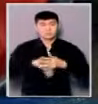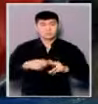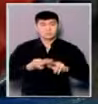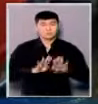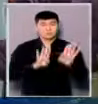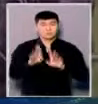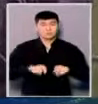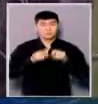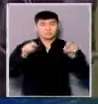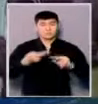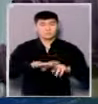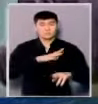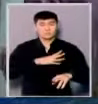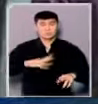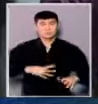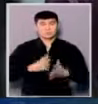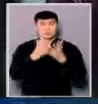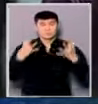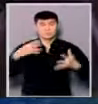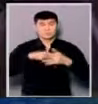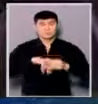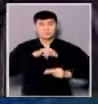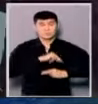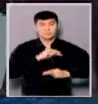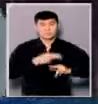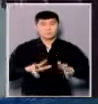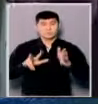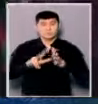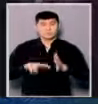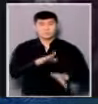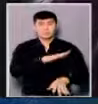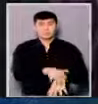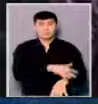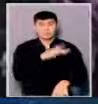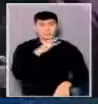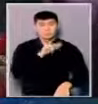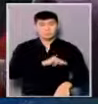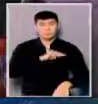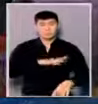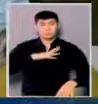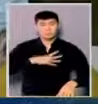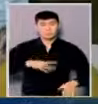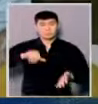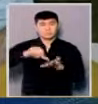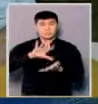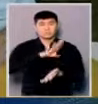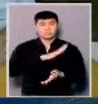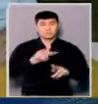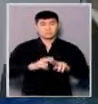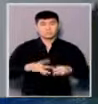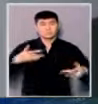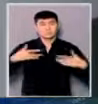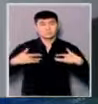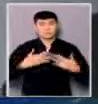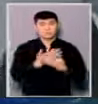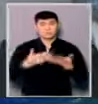Мұражай ашылуына ардагерлердің еңбегі орасан. Осы орайда өңірдегі салық саласына ұзақ жылдар бойы еңбек еткен ардагерлер де қатысты. Салтанатты шарада